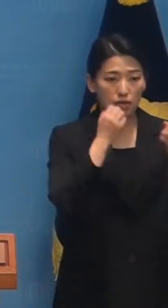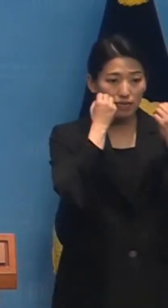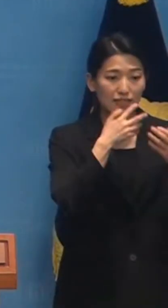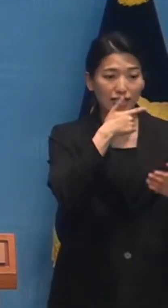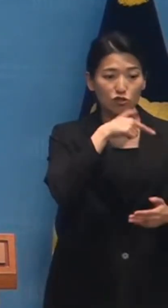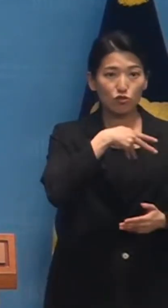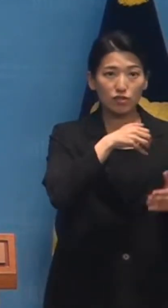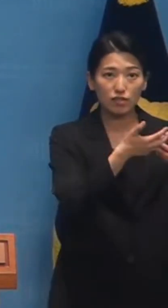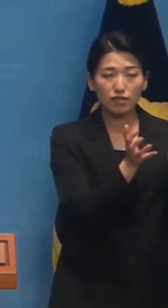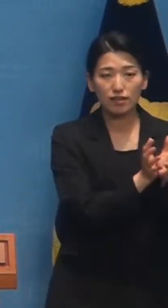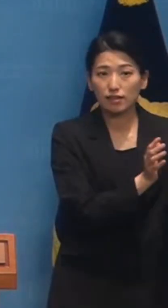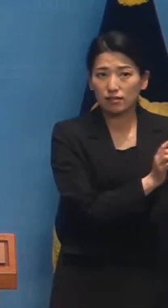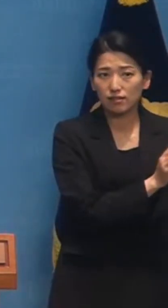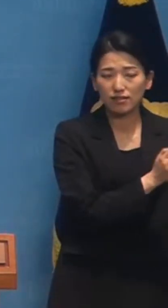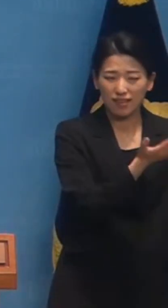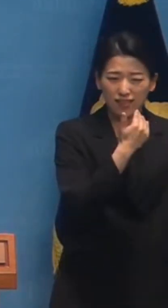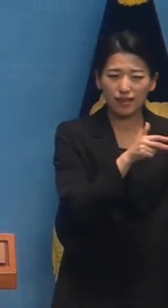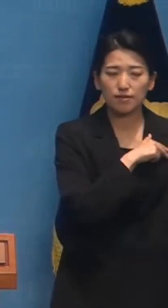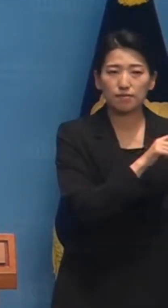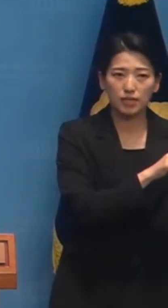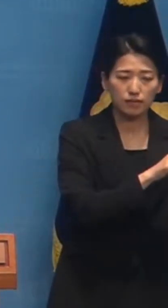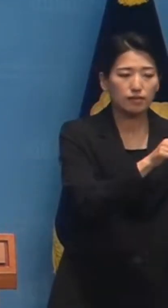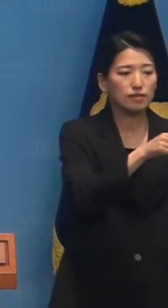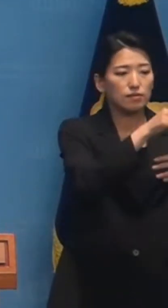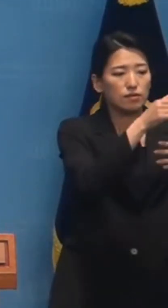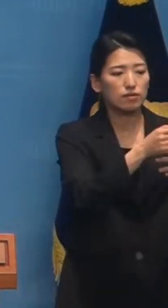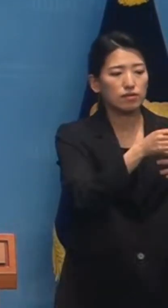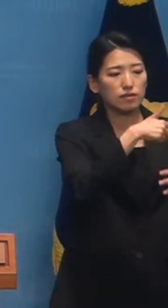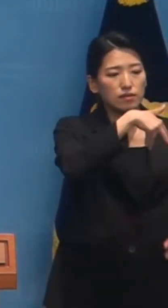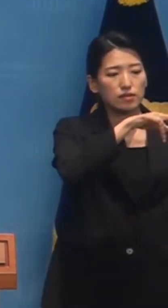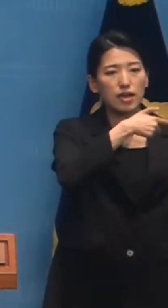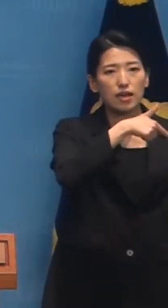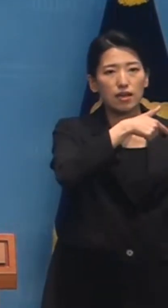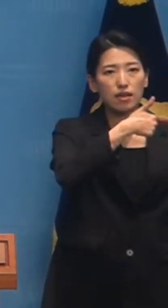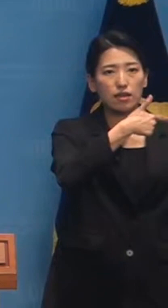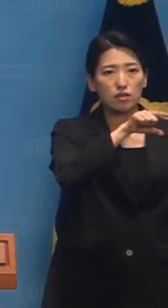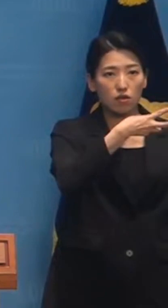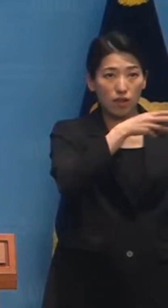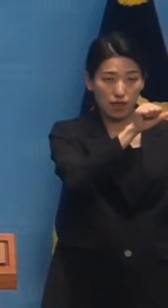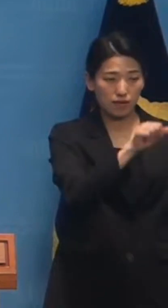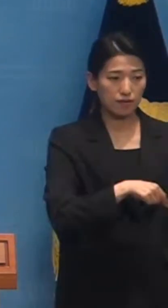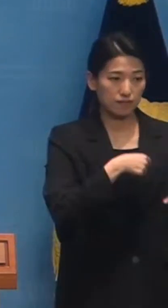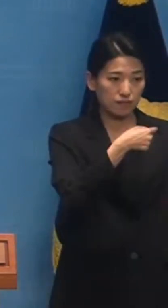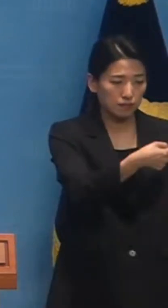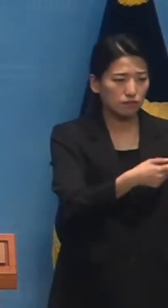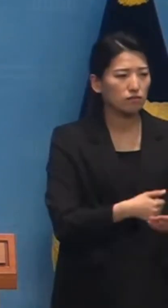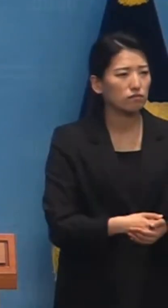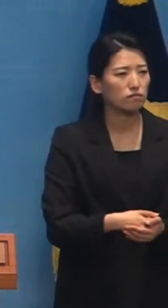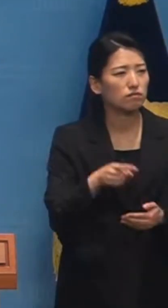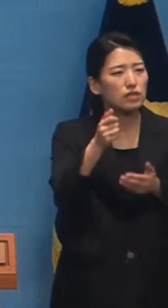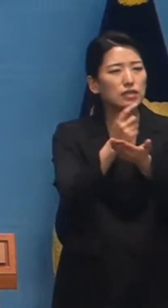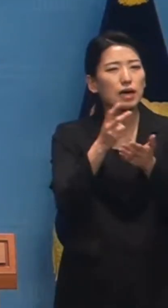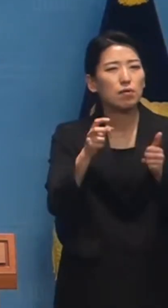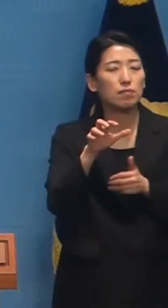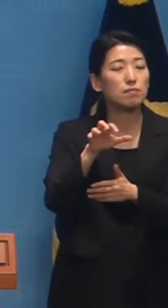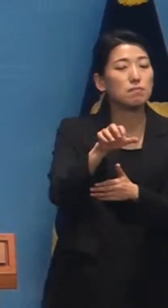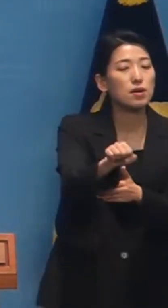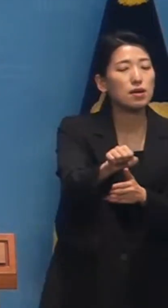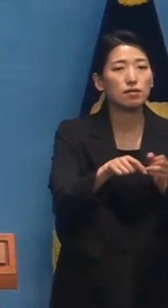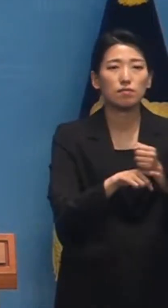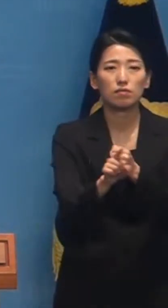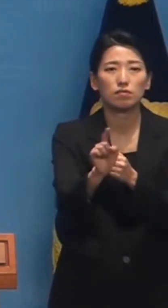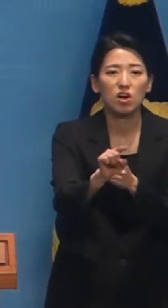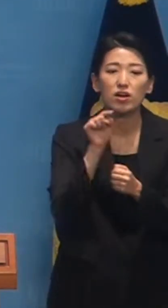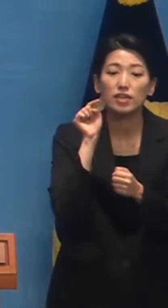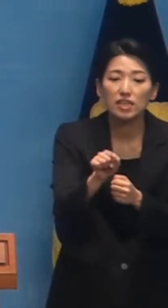8일 채널A 김진애 돌직구쇼에 출연하여 사법부를 저런 식으로 장악하려 했다는 건 저게 자체가